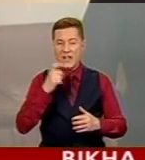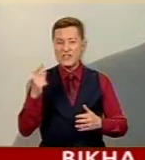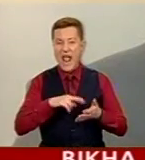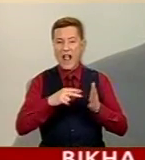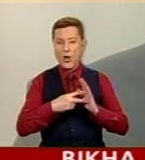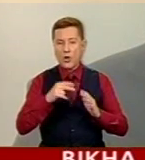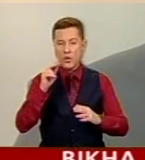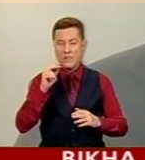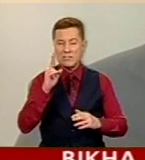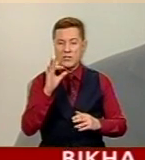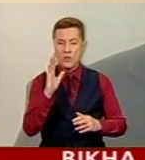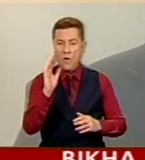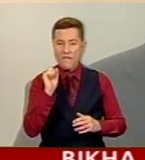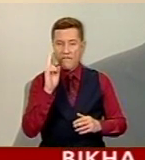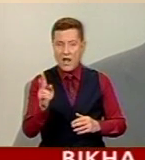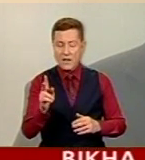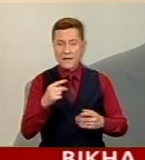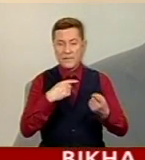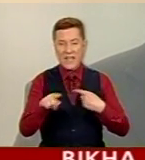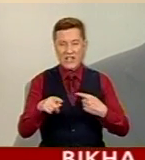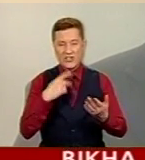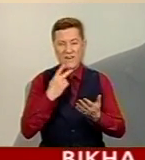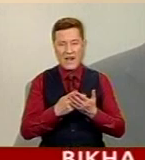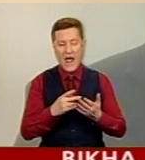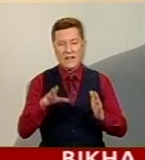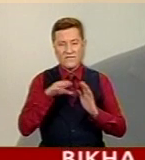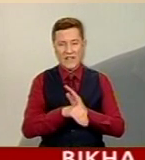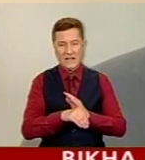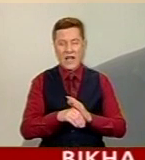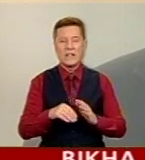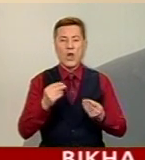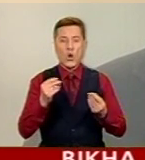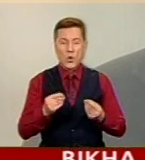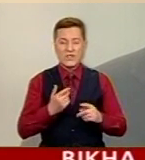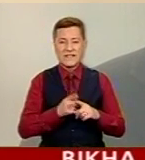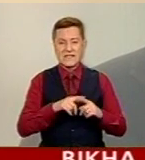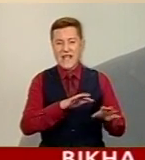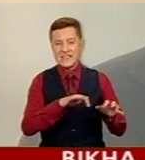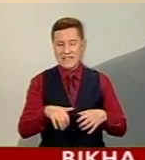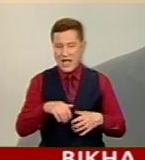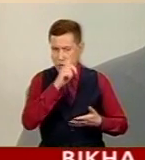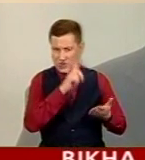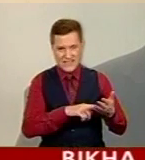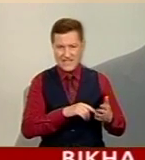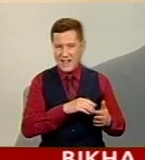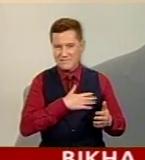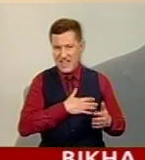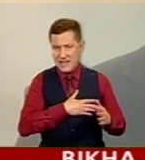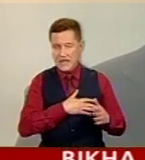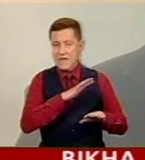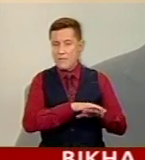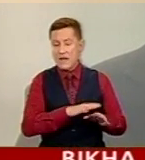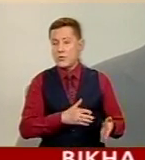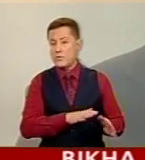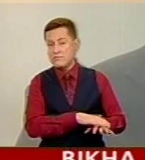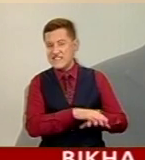Новак. Інший варіант вкладати гроші – це зняти вклад з ненадійного банку і